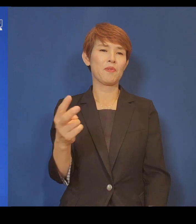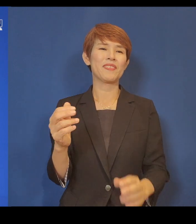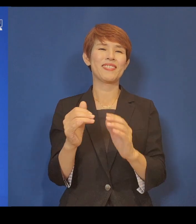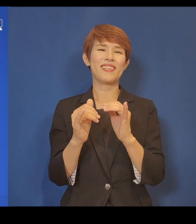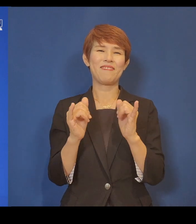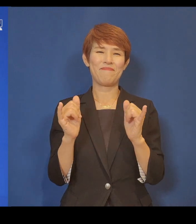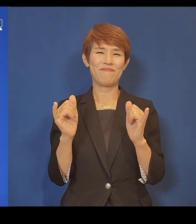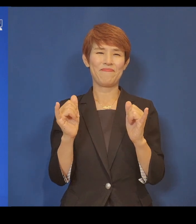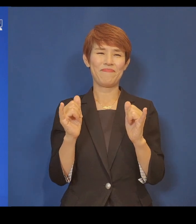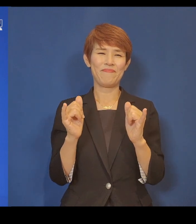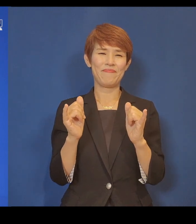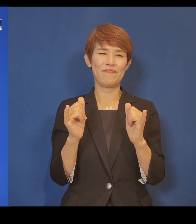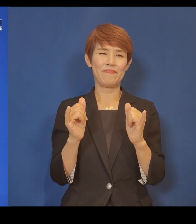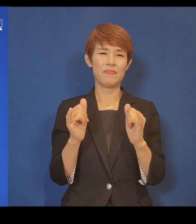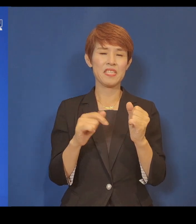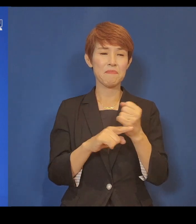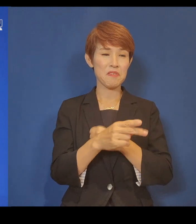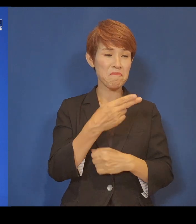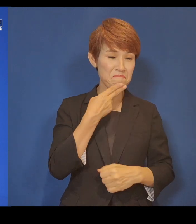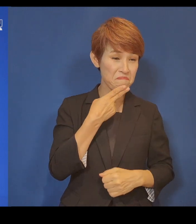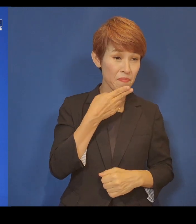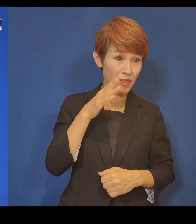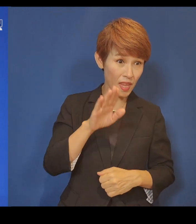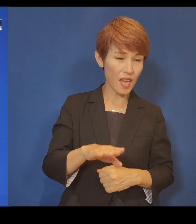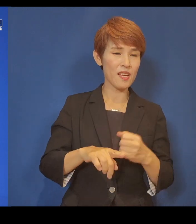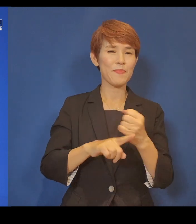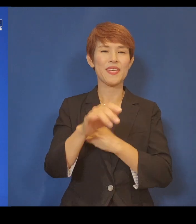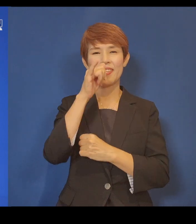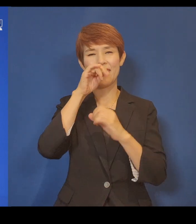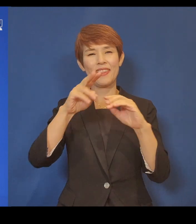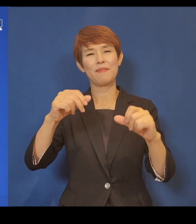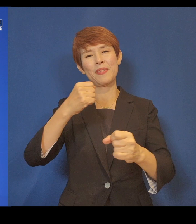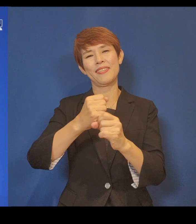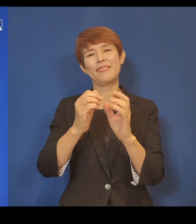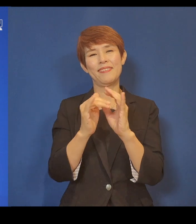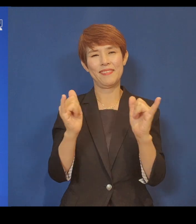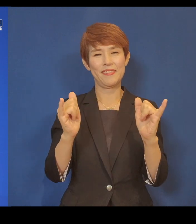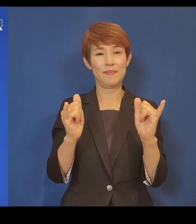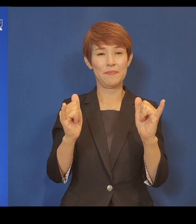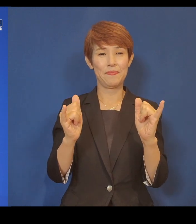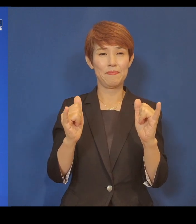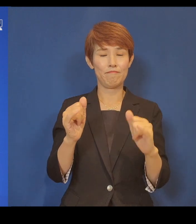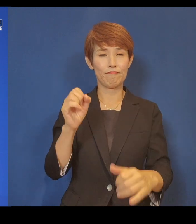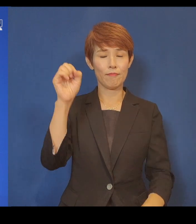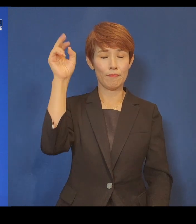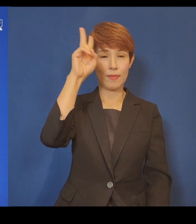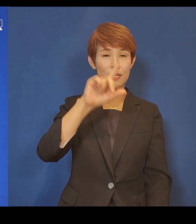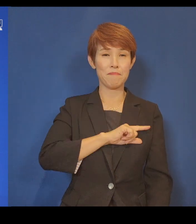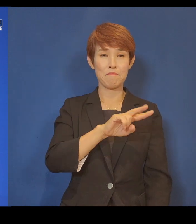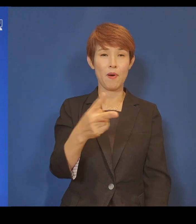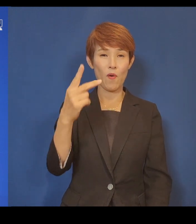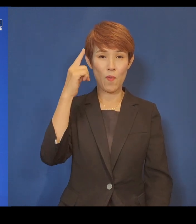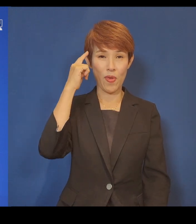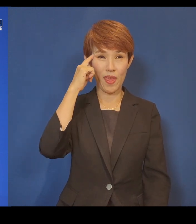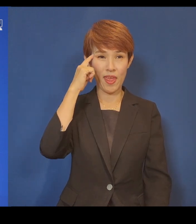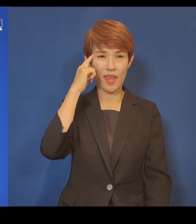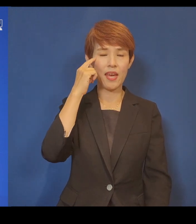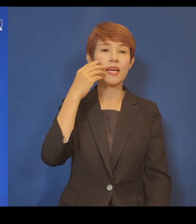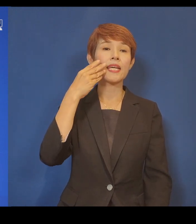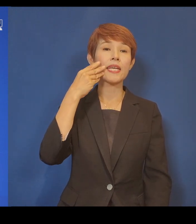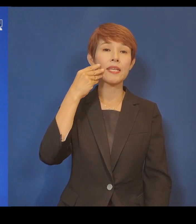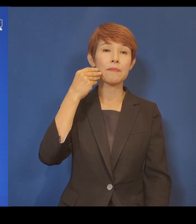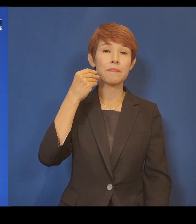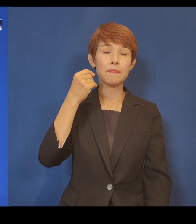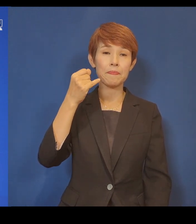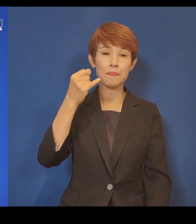사람들, 의미 없던 땅을 의미 있는 땅으로 바꾸는 사람들. 갑자기 왜 이럴까요?